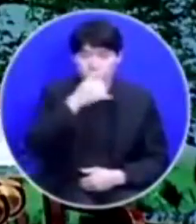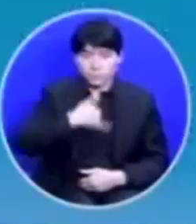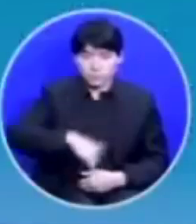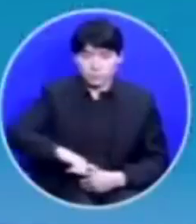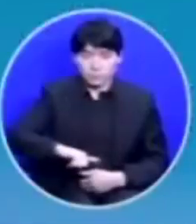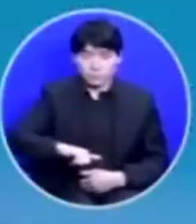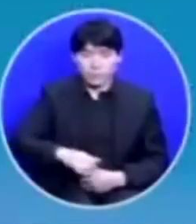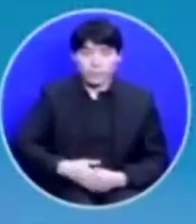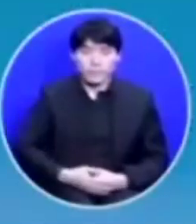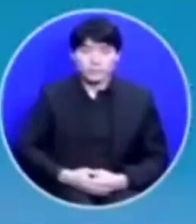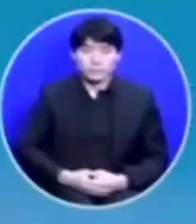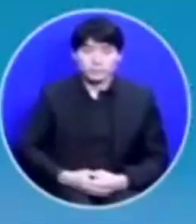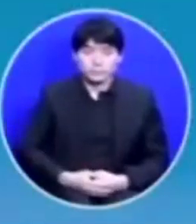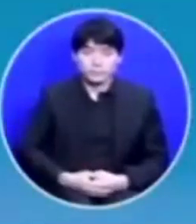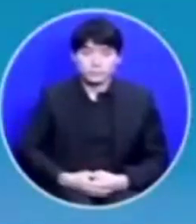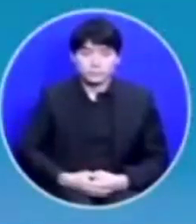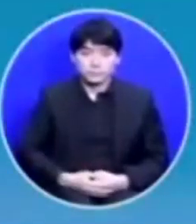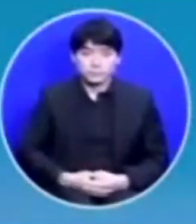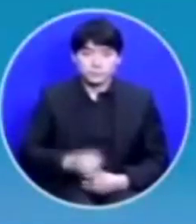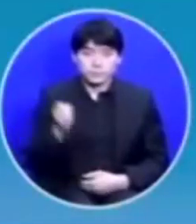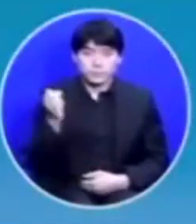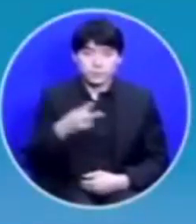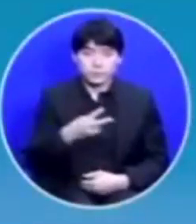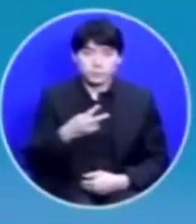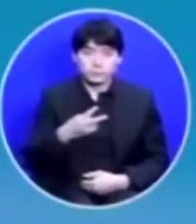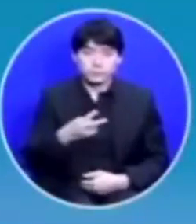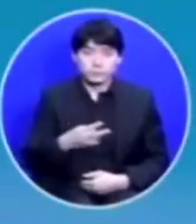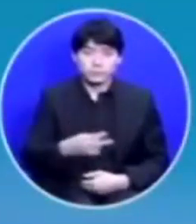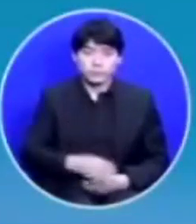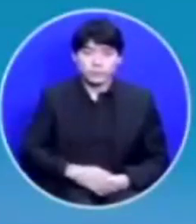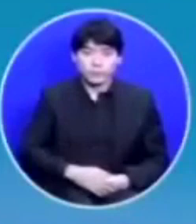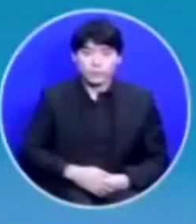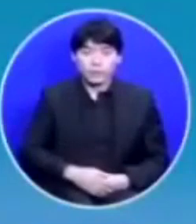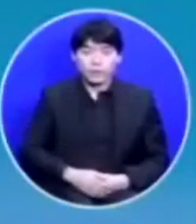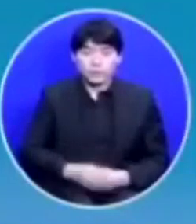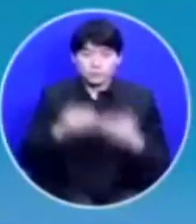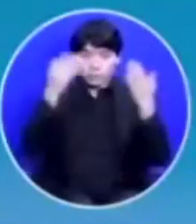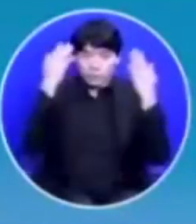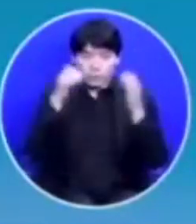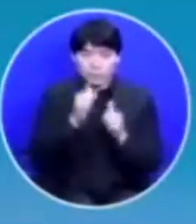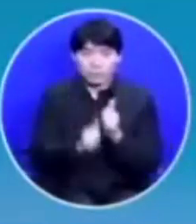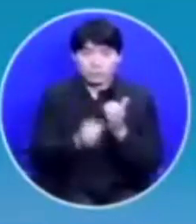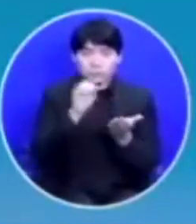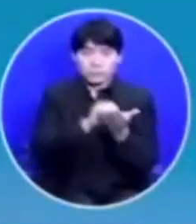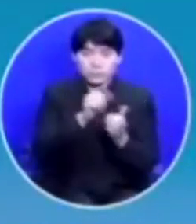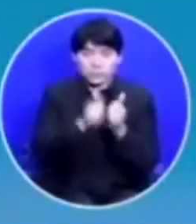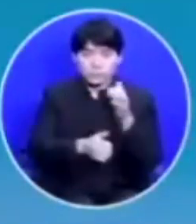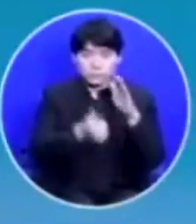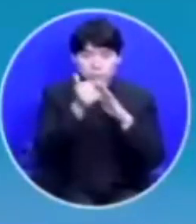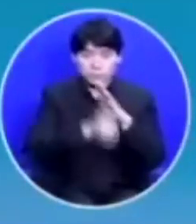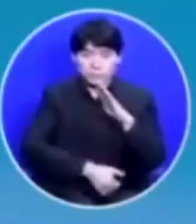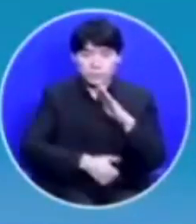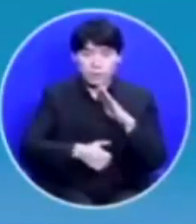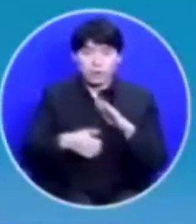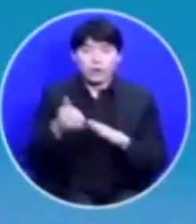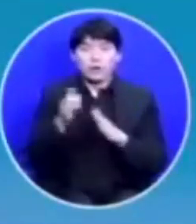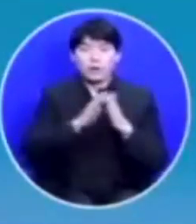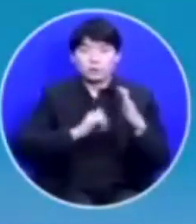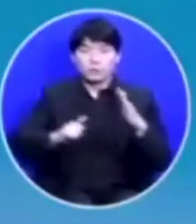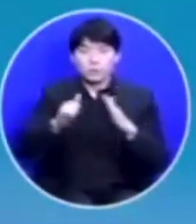아 또는 아 입시에 실패하거나 또는 가정 생활에 실패한 자녀들